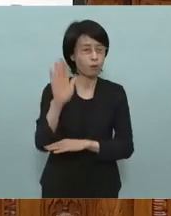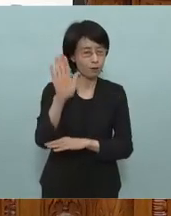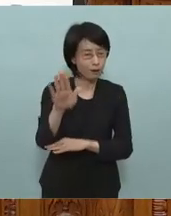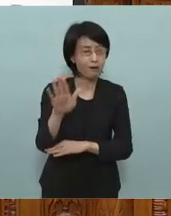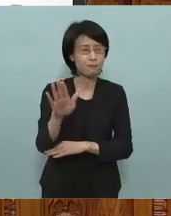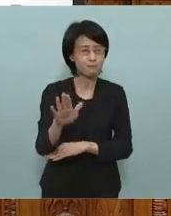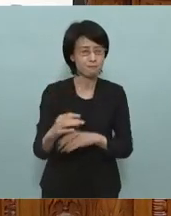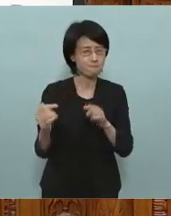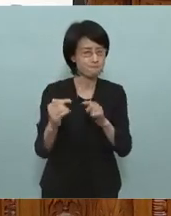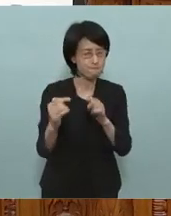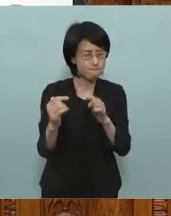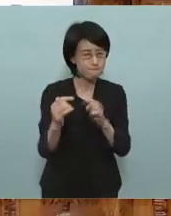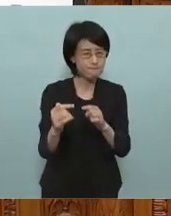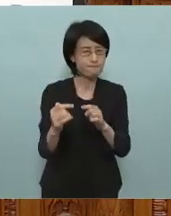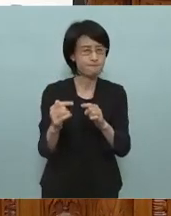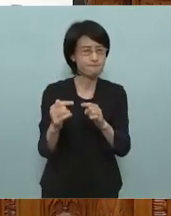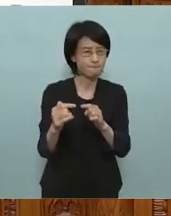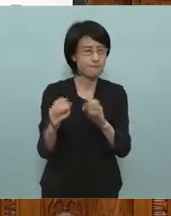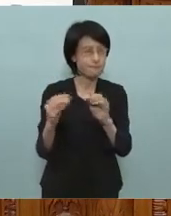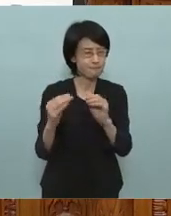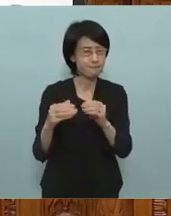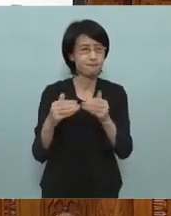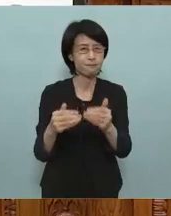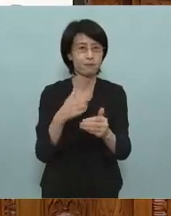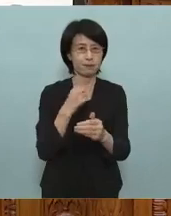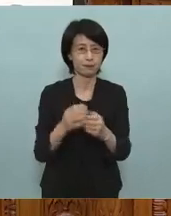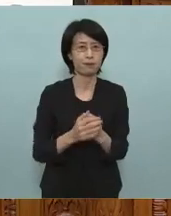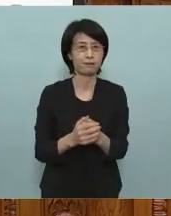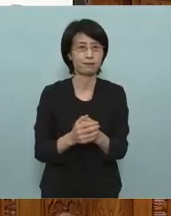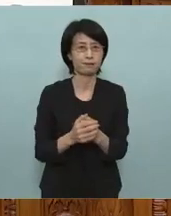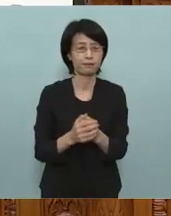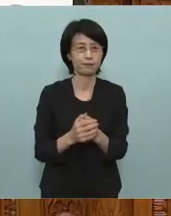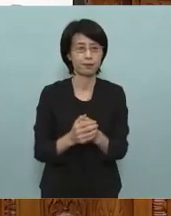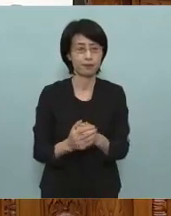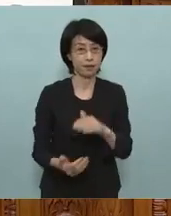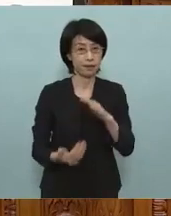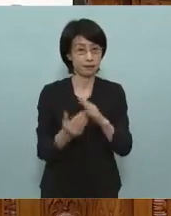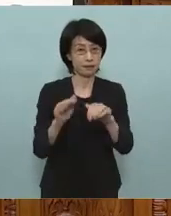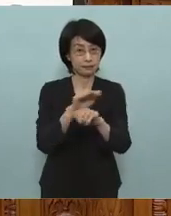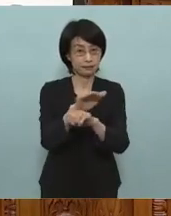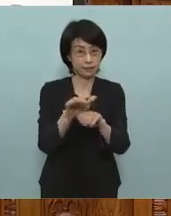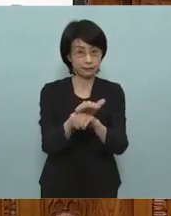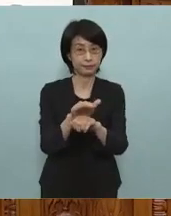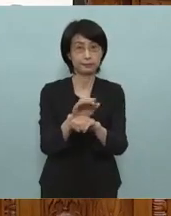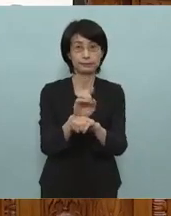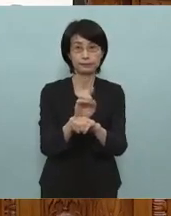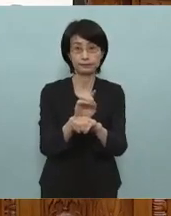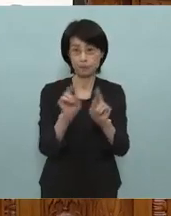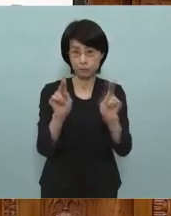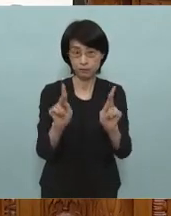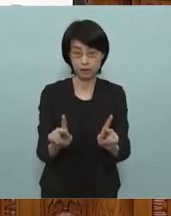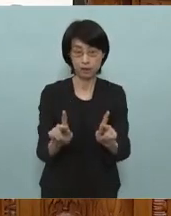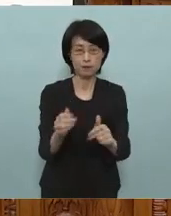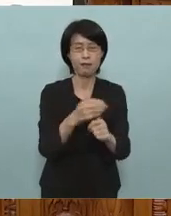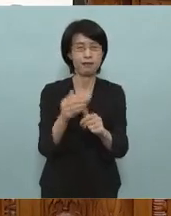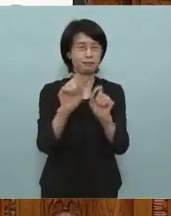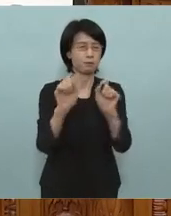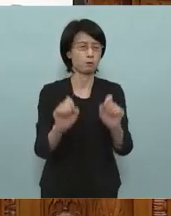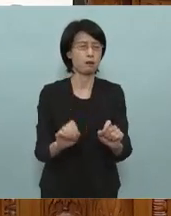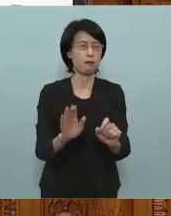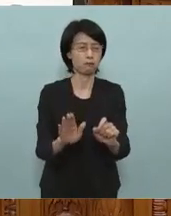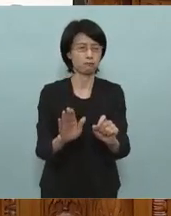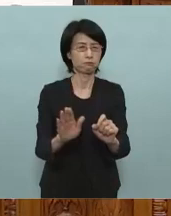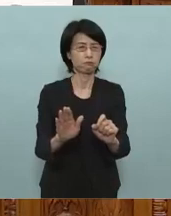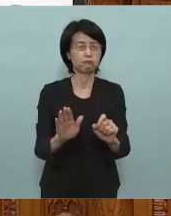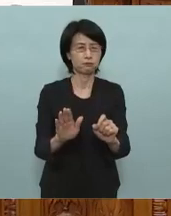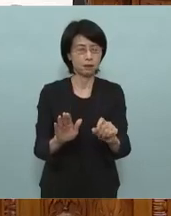機密に一層していきます最重要課題である拉致問題について